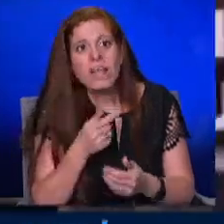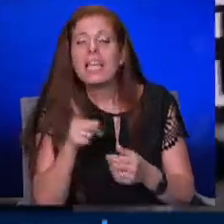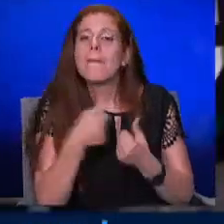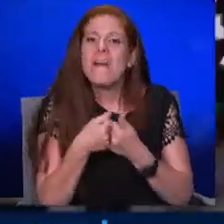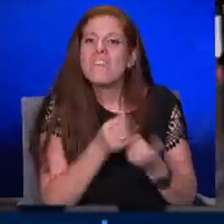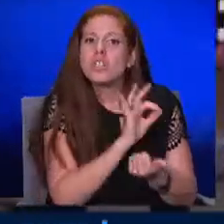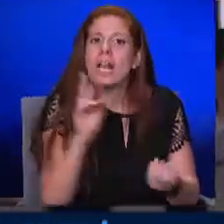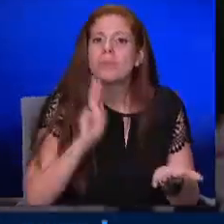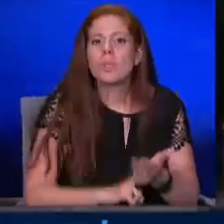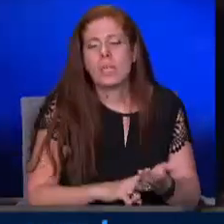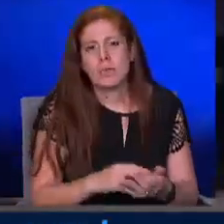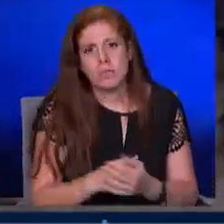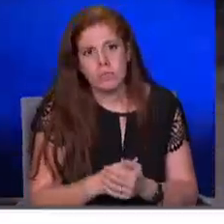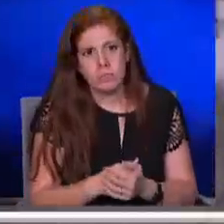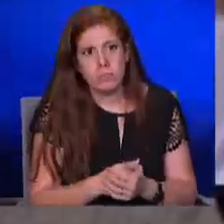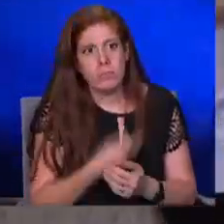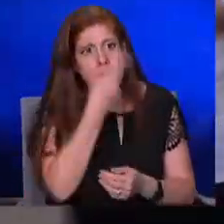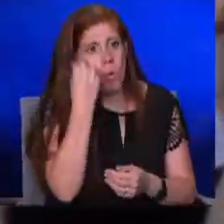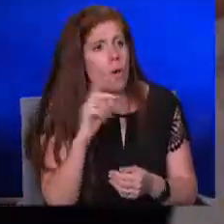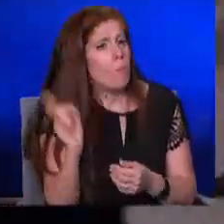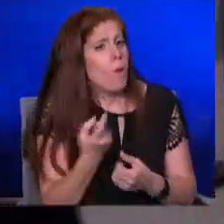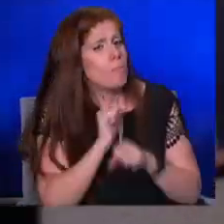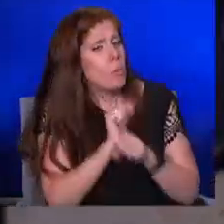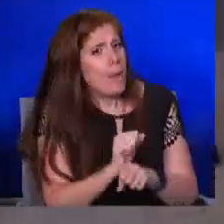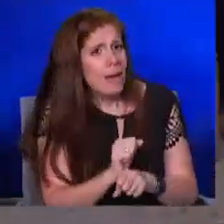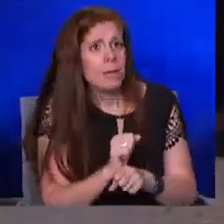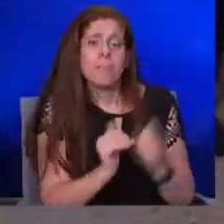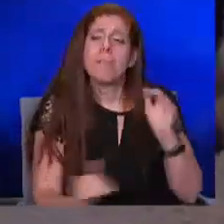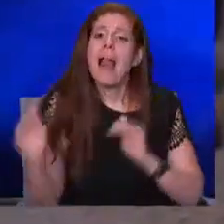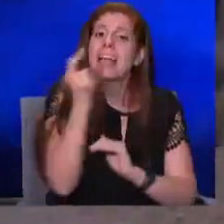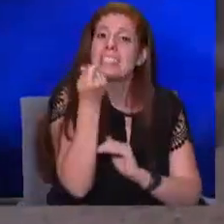ההורים כולם תומכים בהעלאת שכר המורים, אבל בתנאי שזה לא יבוא על חשבונם.